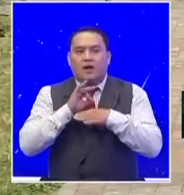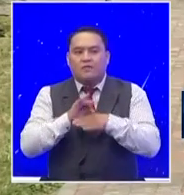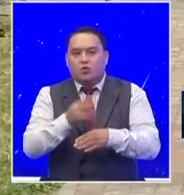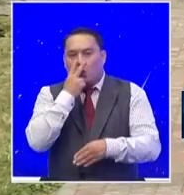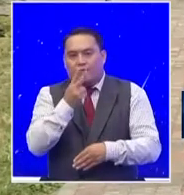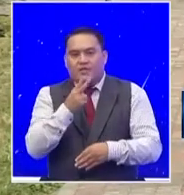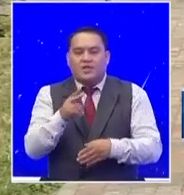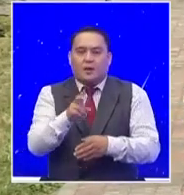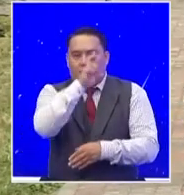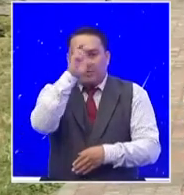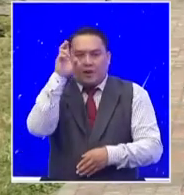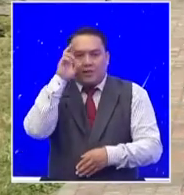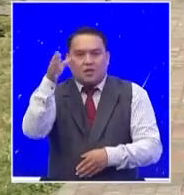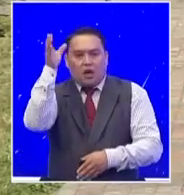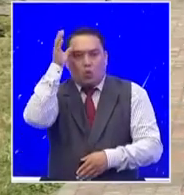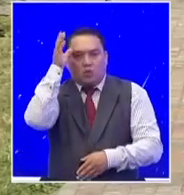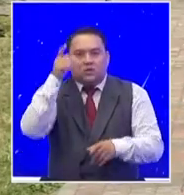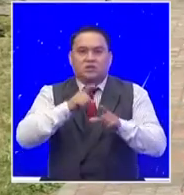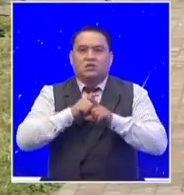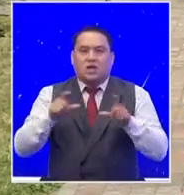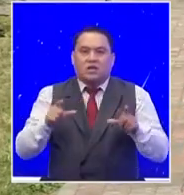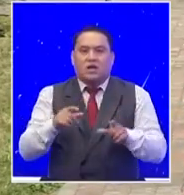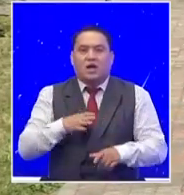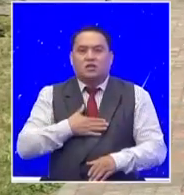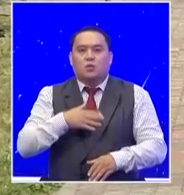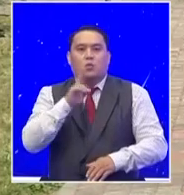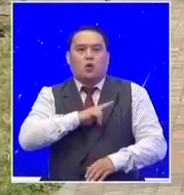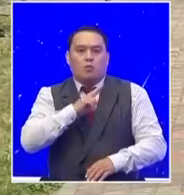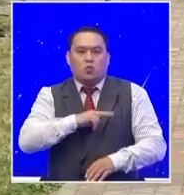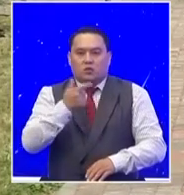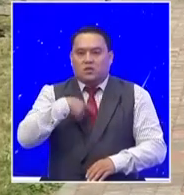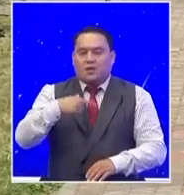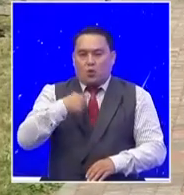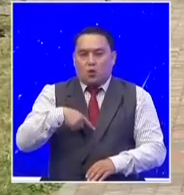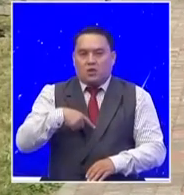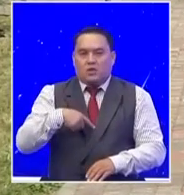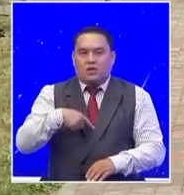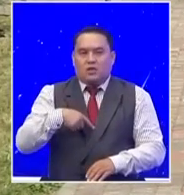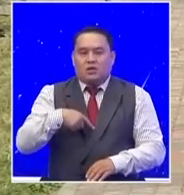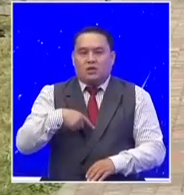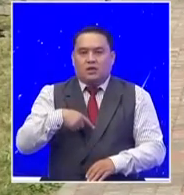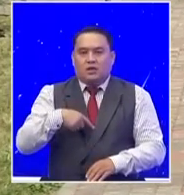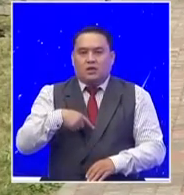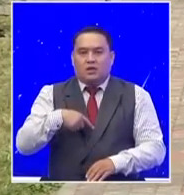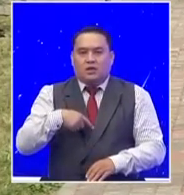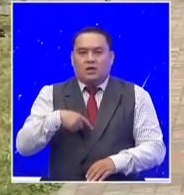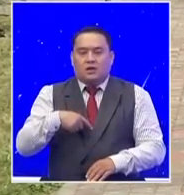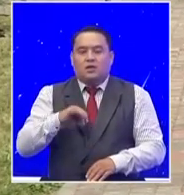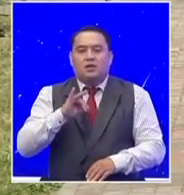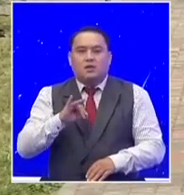и библиотеку, и научные здания, где они смогут работать над собой, рекреационные open